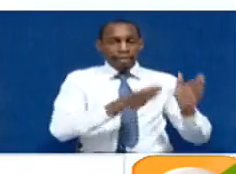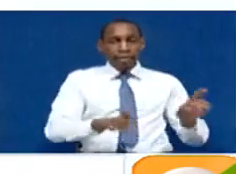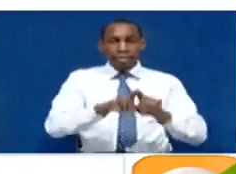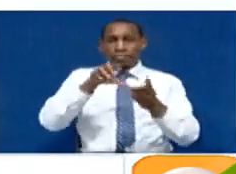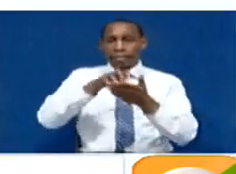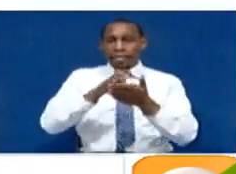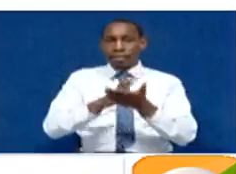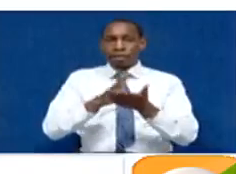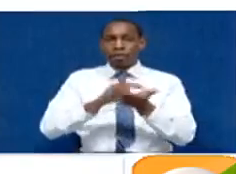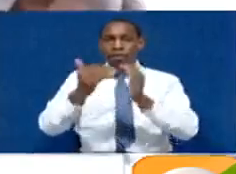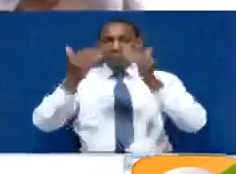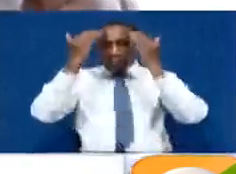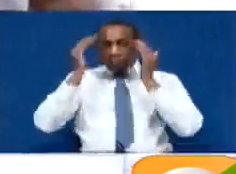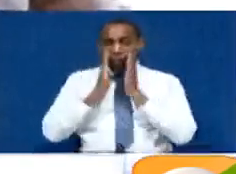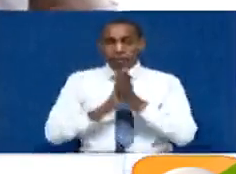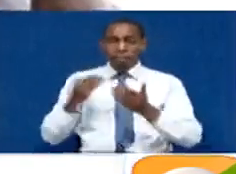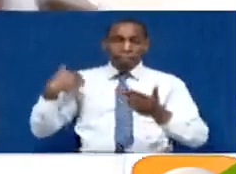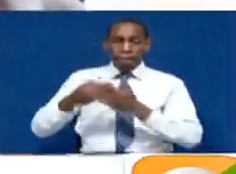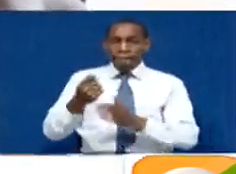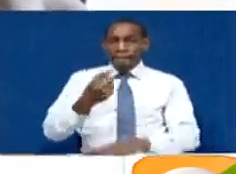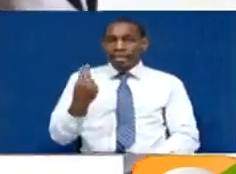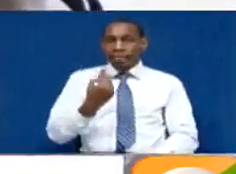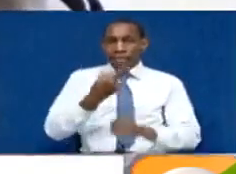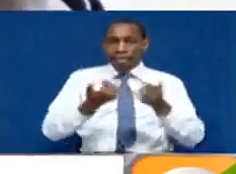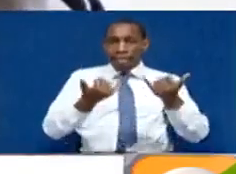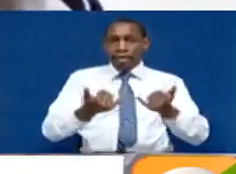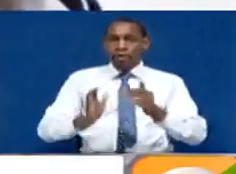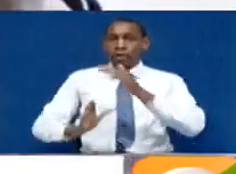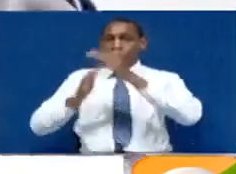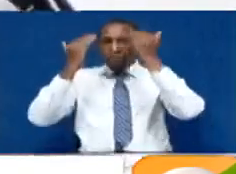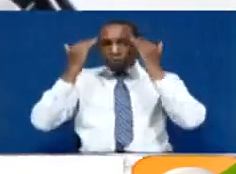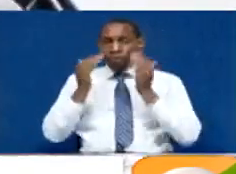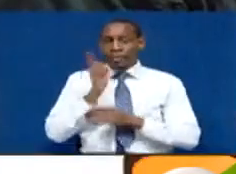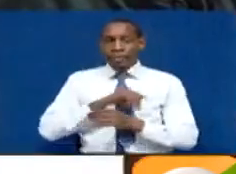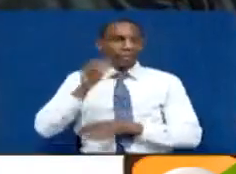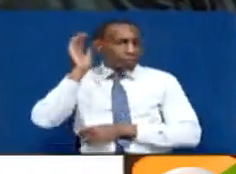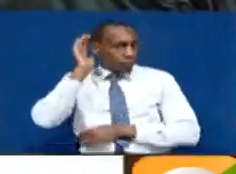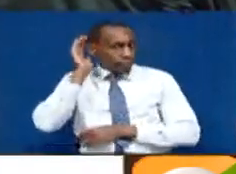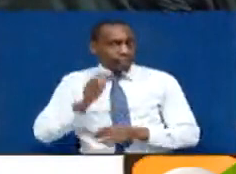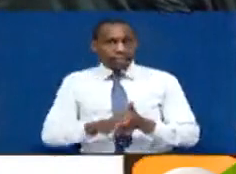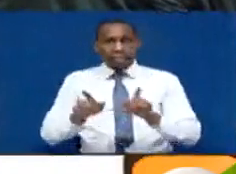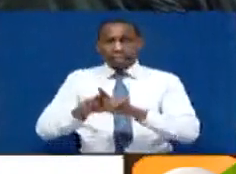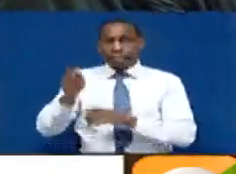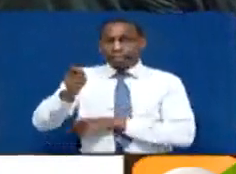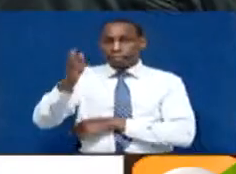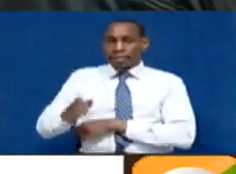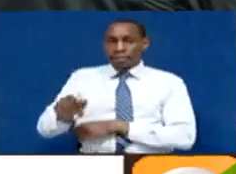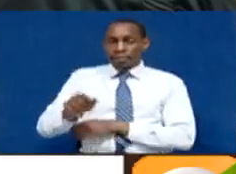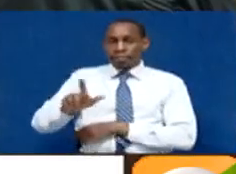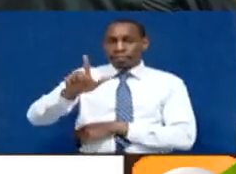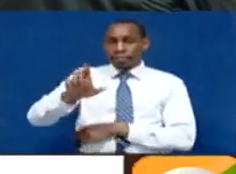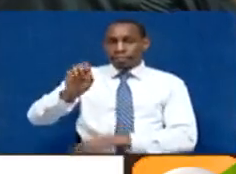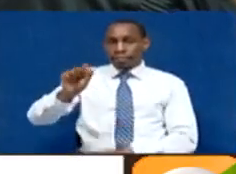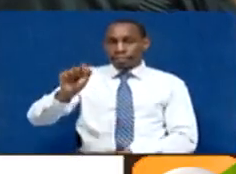kesi ambayo imekuwa mahakamani hadi Februari mwaka huu, ambapo mahakama kuu ilikamilisha kuisikiliza. Jaji Jesse Lesita